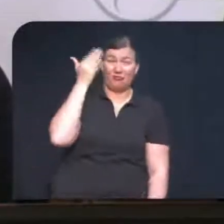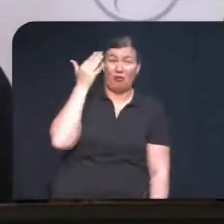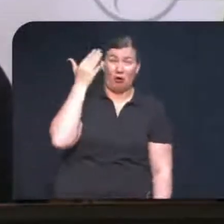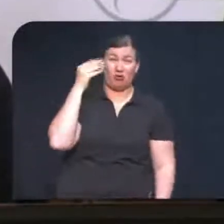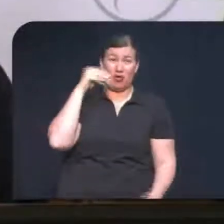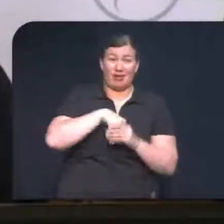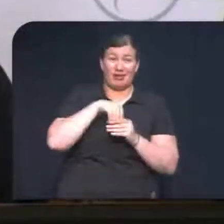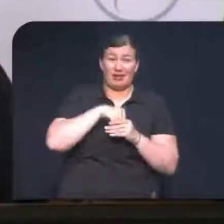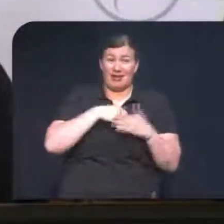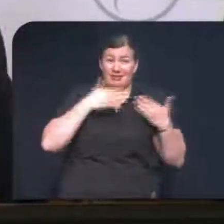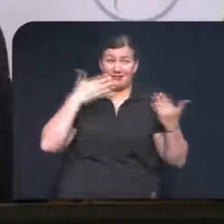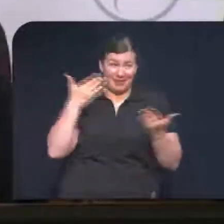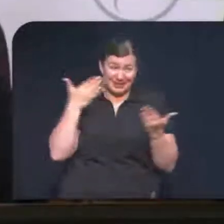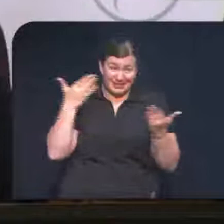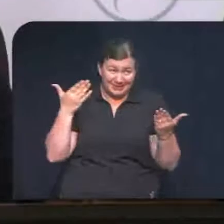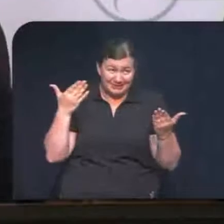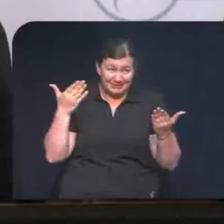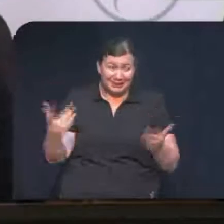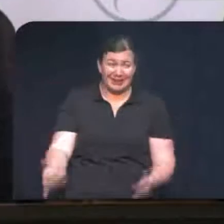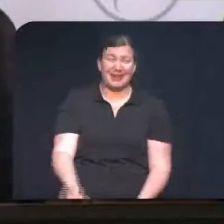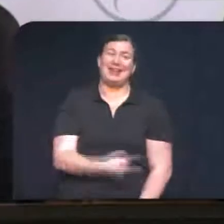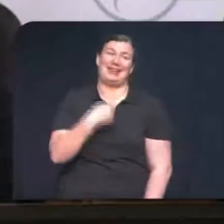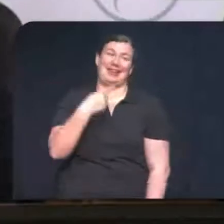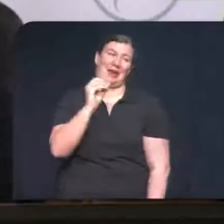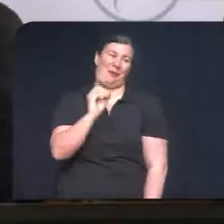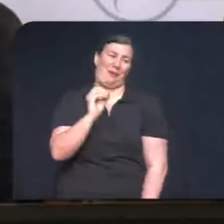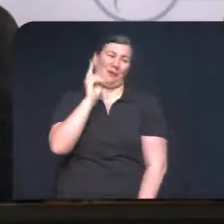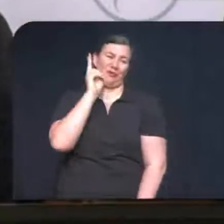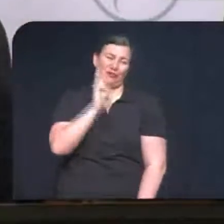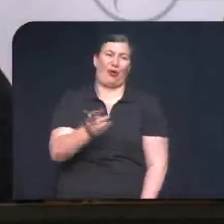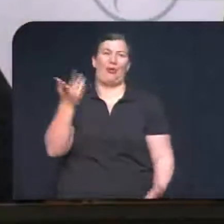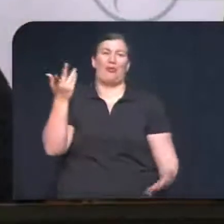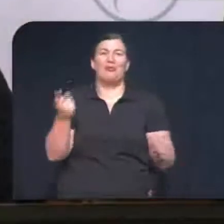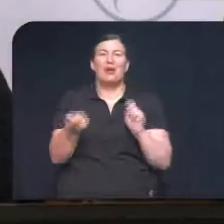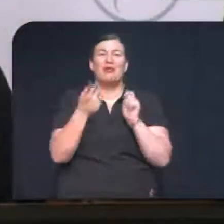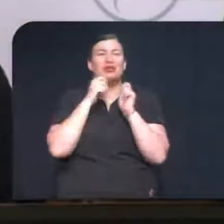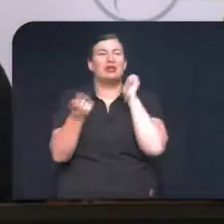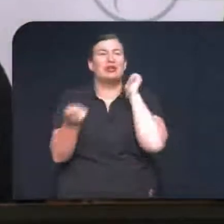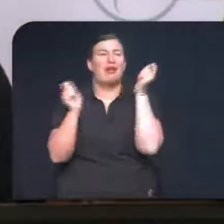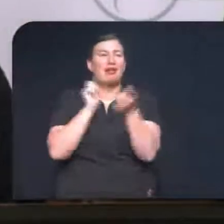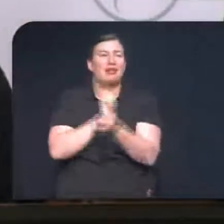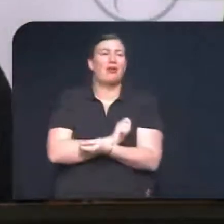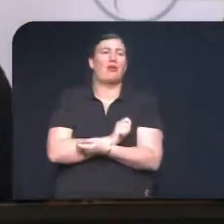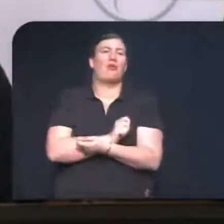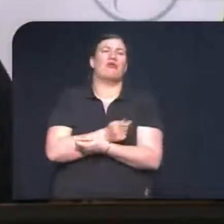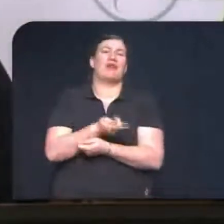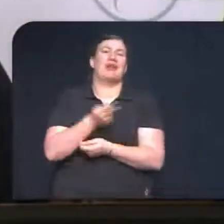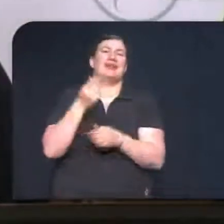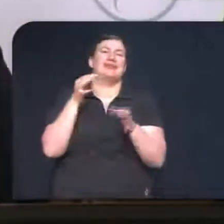könnte genau Antrag auf Änderung der Tagesordnung